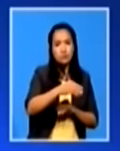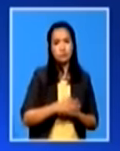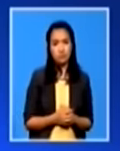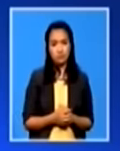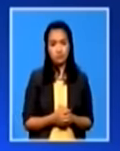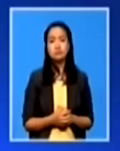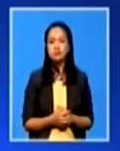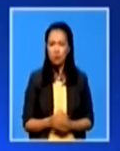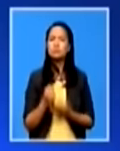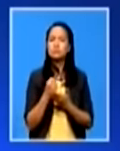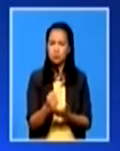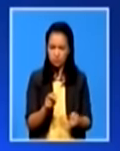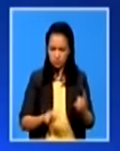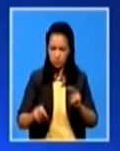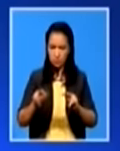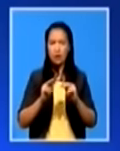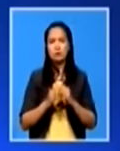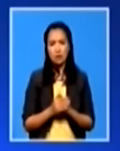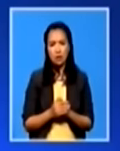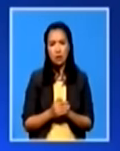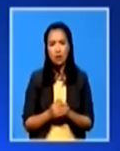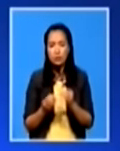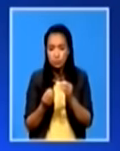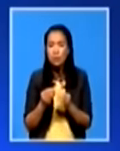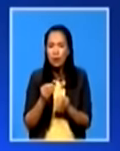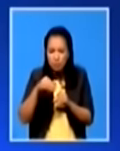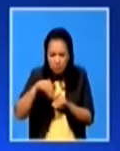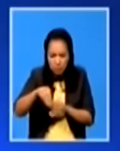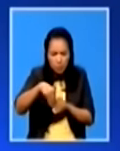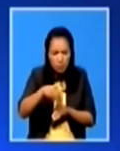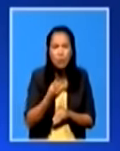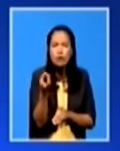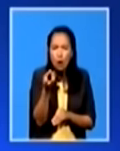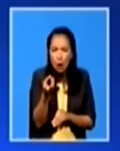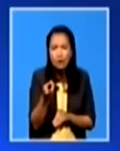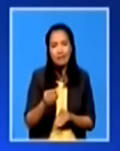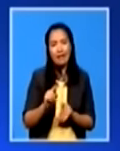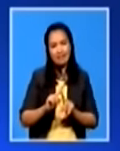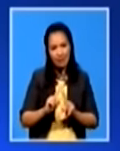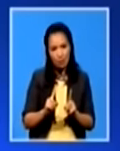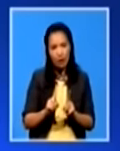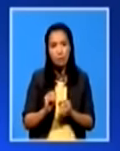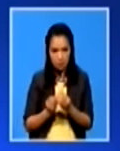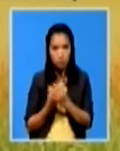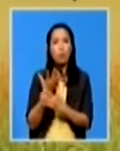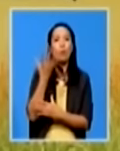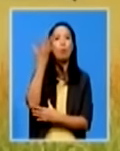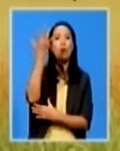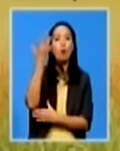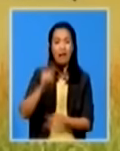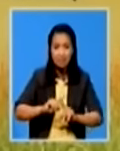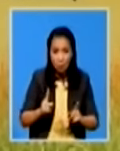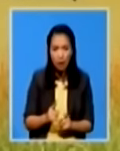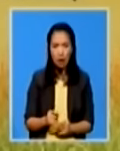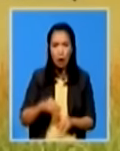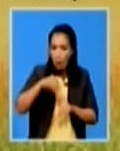หล่านั้นให้ช่วยดูแลปลูกน้อยแล้วมันโตดีกว่าปลูกมากแล้วมันตายจำคำพูดผมไว้นะครับที่ผ่านมาประเ